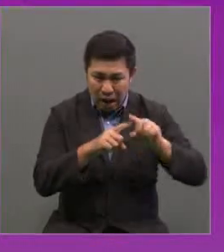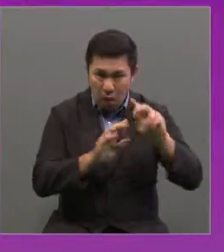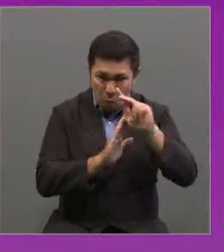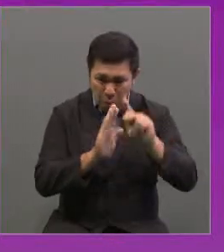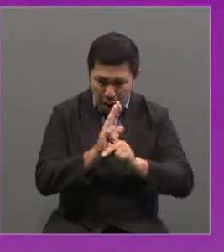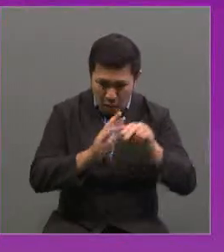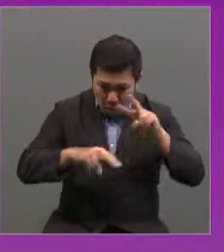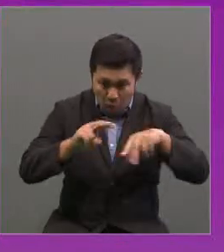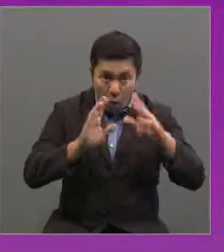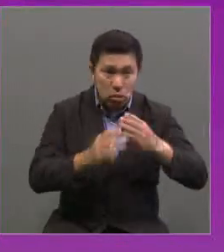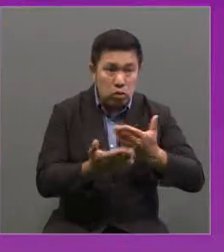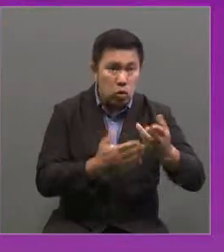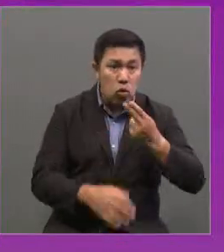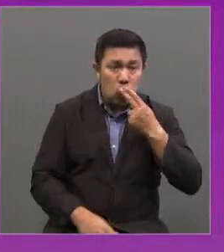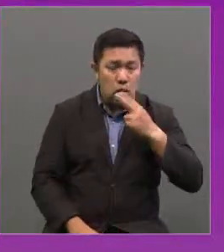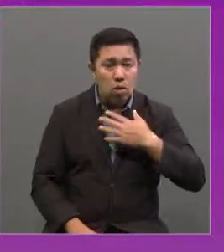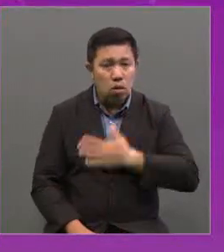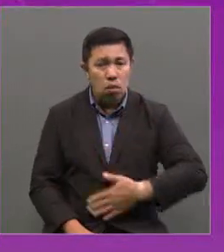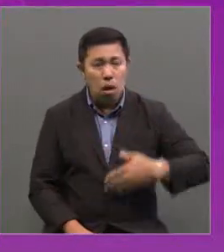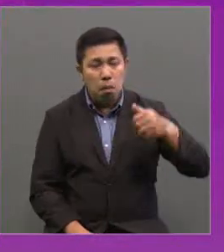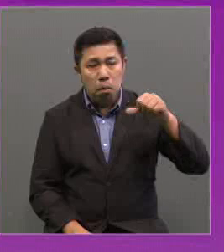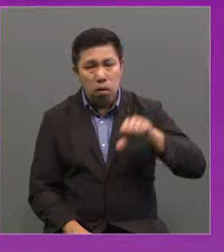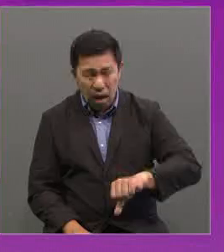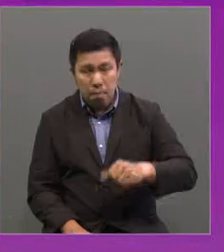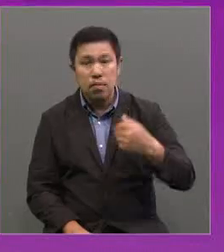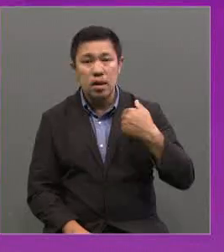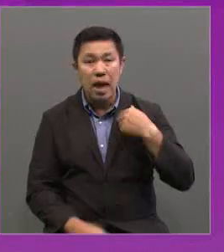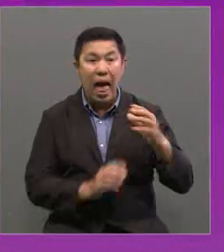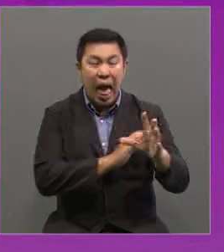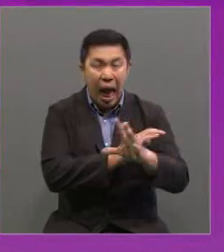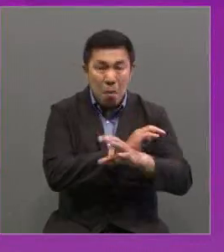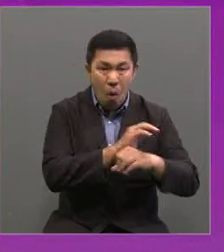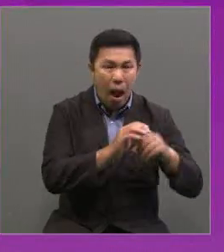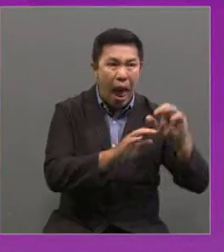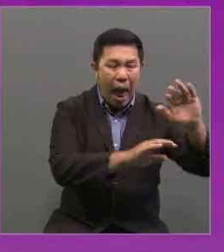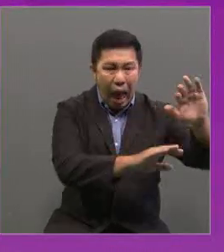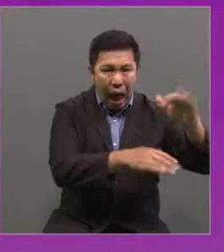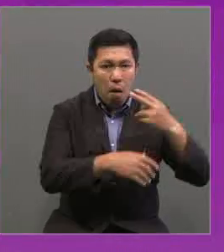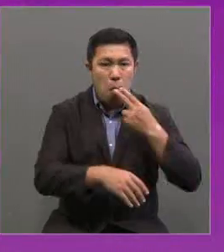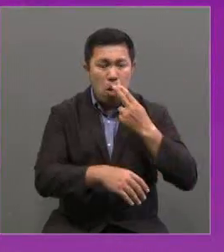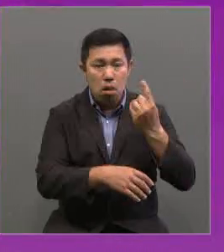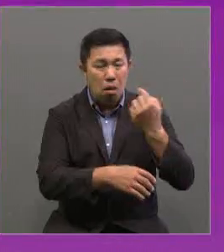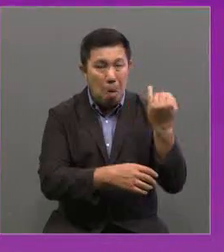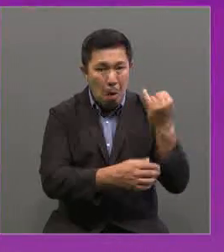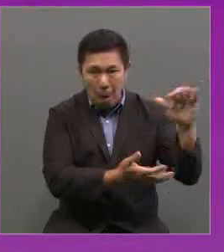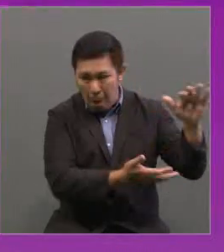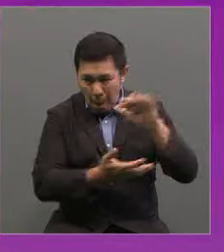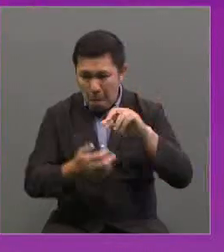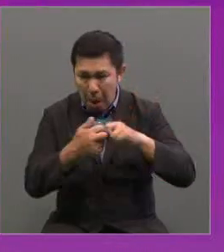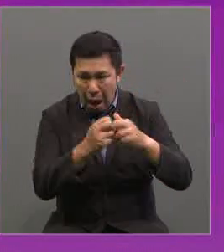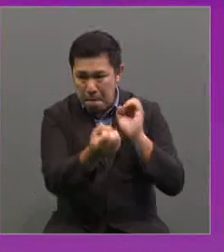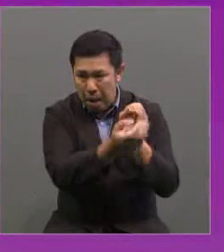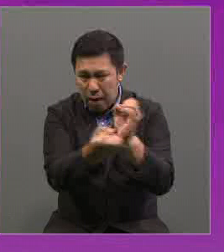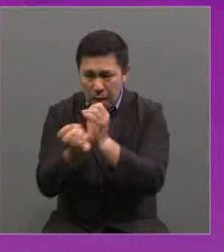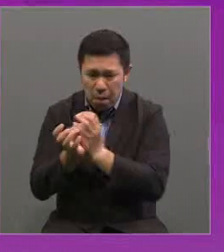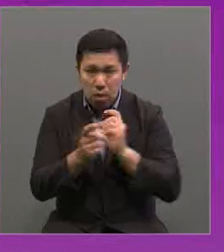ขอบเขตของกฎหมายคนที่ไปสูบก็เสียสุขภาพจะเห็นว่าแค่การลักลอบนำเข้าบุหรี่เถื่อนเนี่ยมันส่งผลกระทบเป็นวงกว้างไปกับ